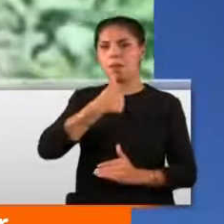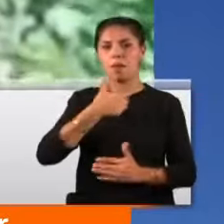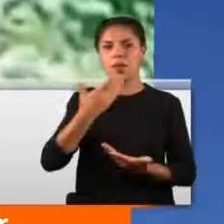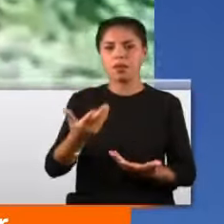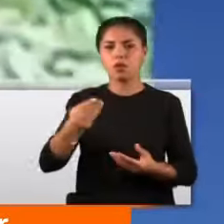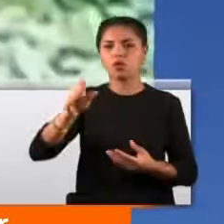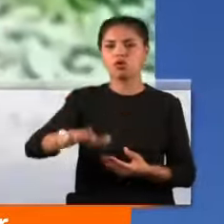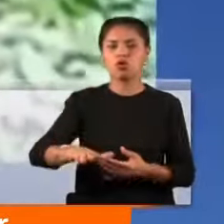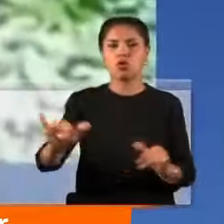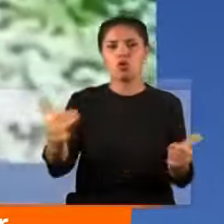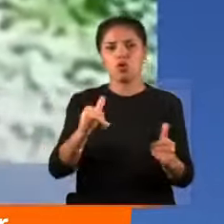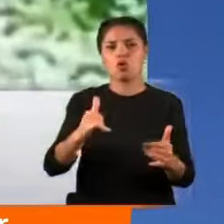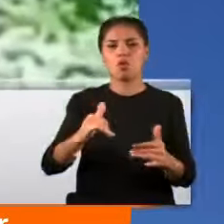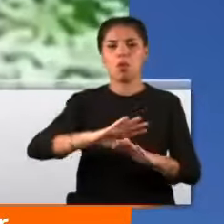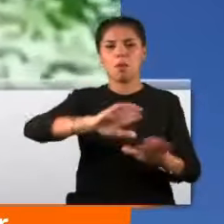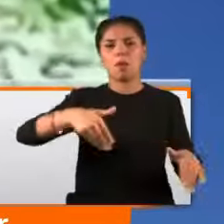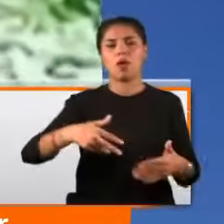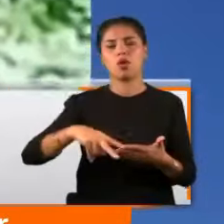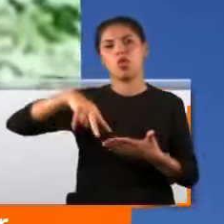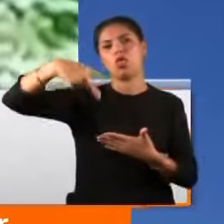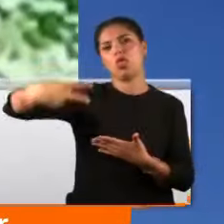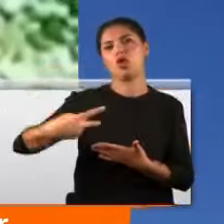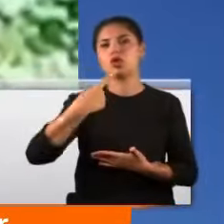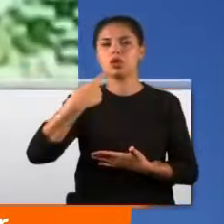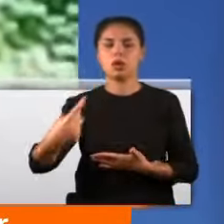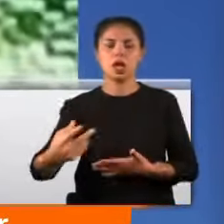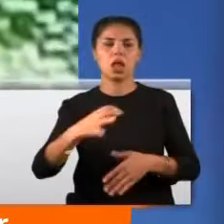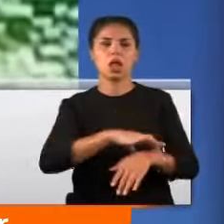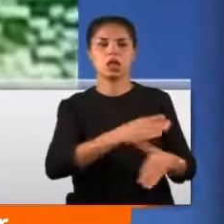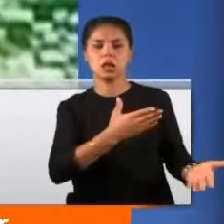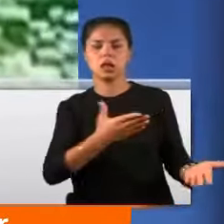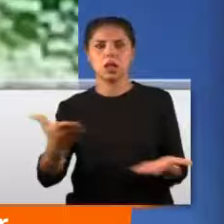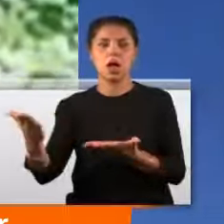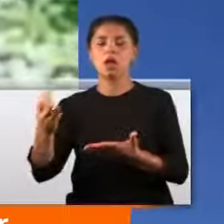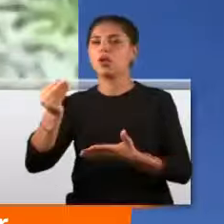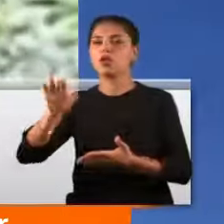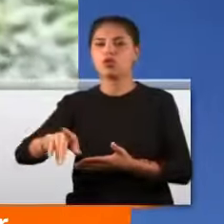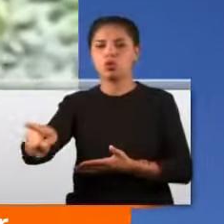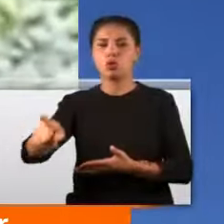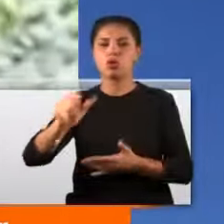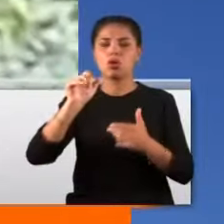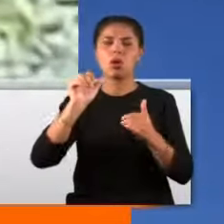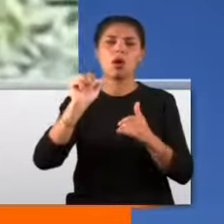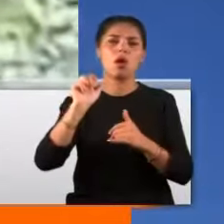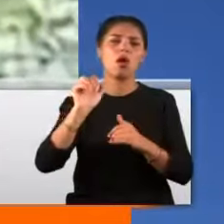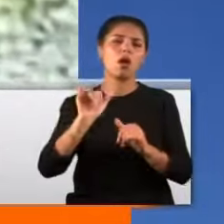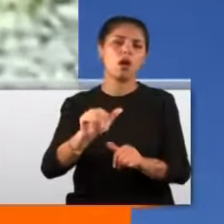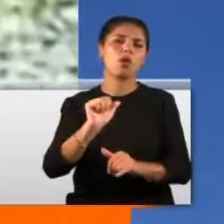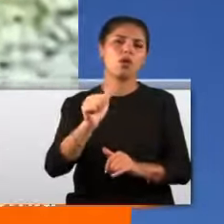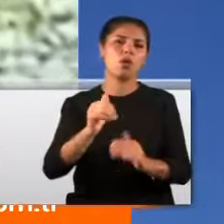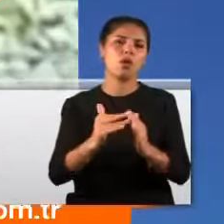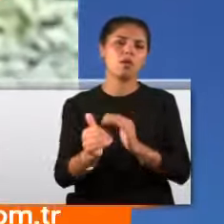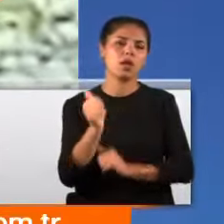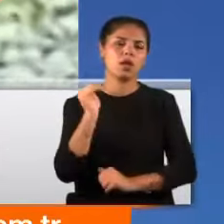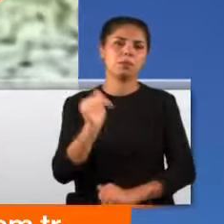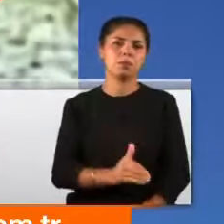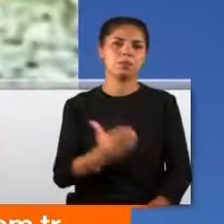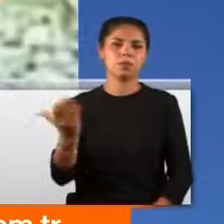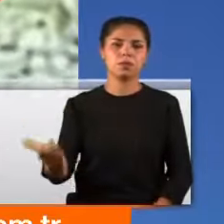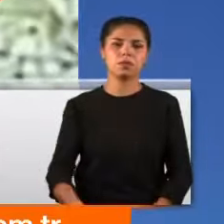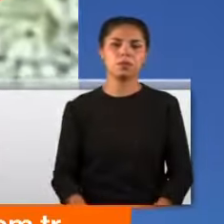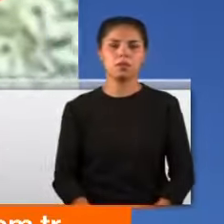çocuk oyun oynarken balkondan düştü demekle yetindi. Hastaneye kaldırılan küçük kız aynı gün taburcu oldu.